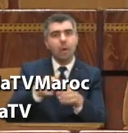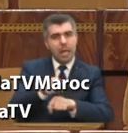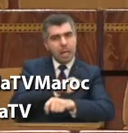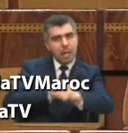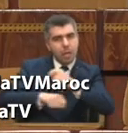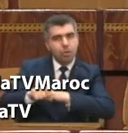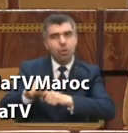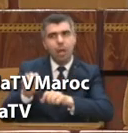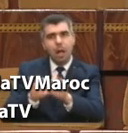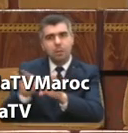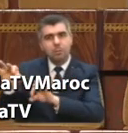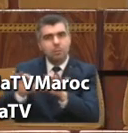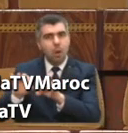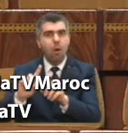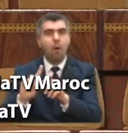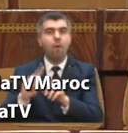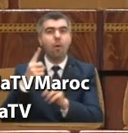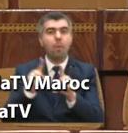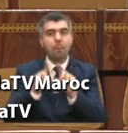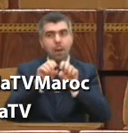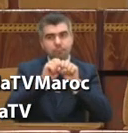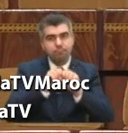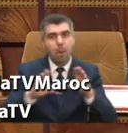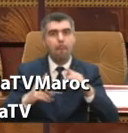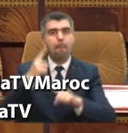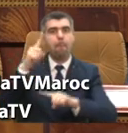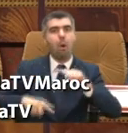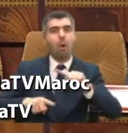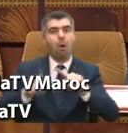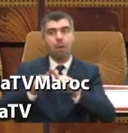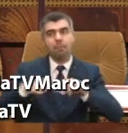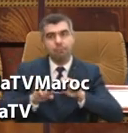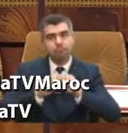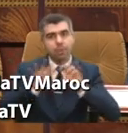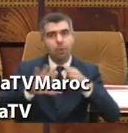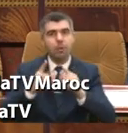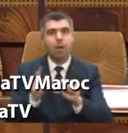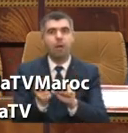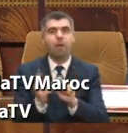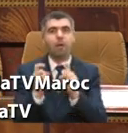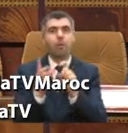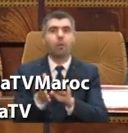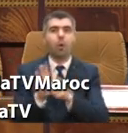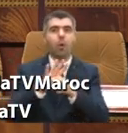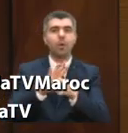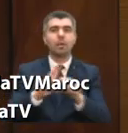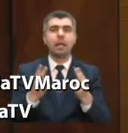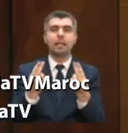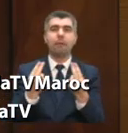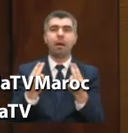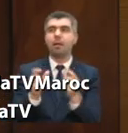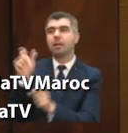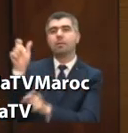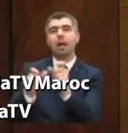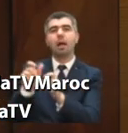الإجراءات الاستباقية الضرورية لمنع تفشي الوباء في بلادنا وإعطاء الأولوية لصحة وسلامة